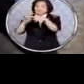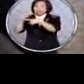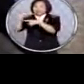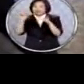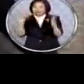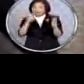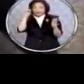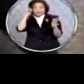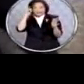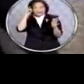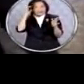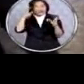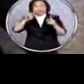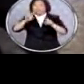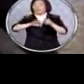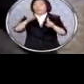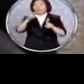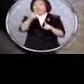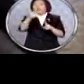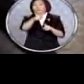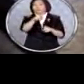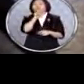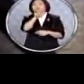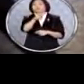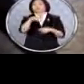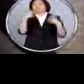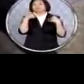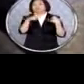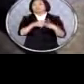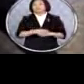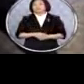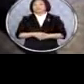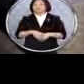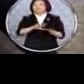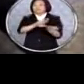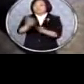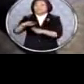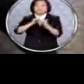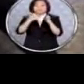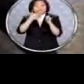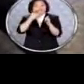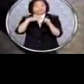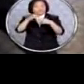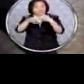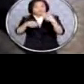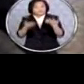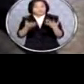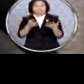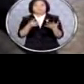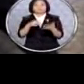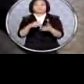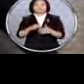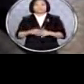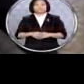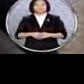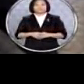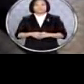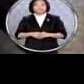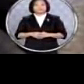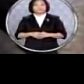前所未有的高。那么我们的社会福利的政策其实是某一种程度它是一